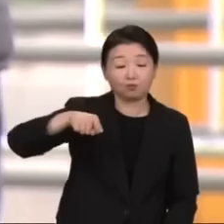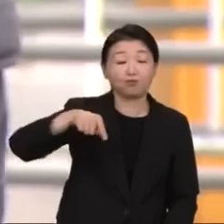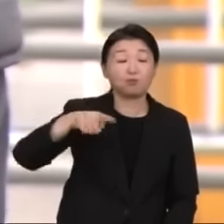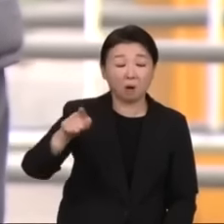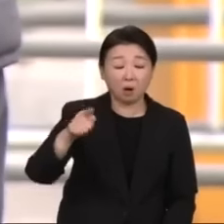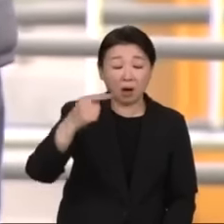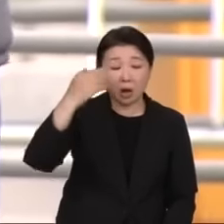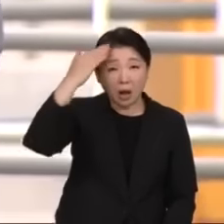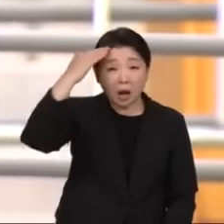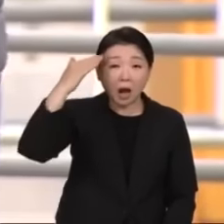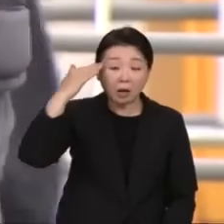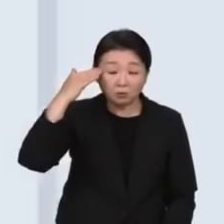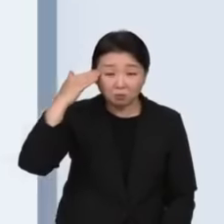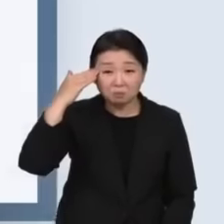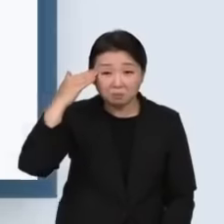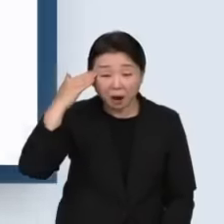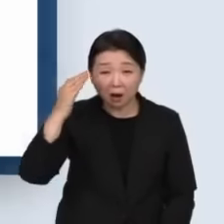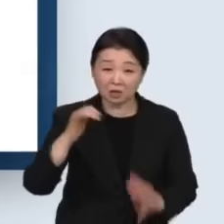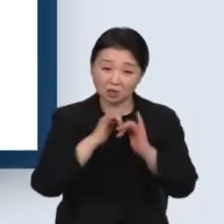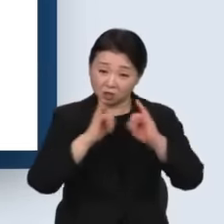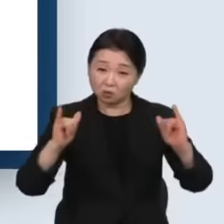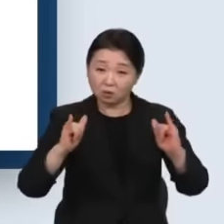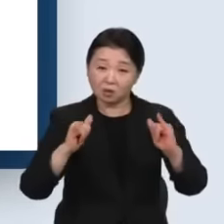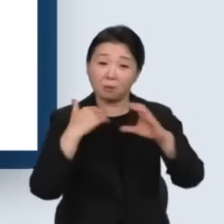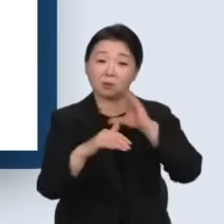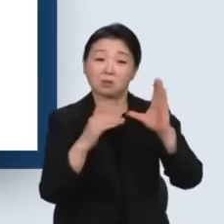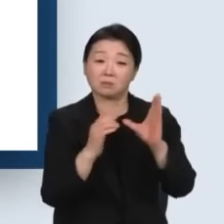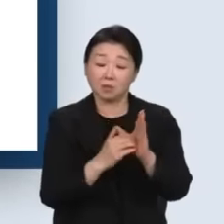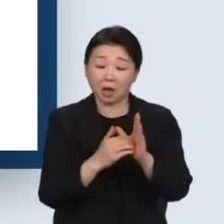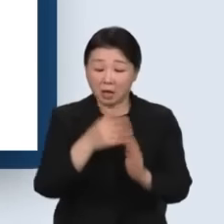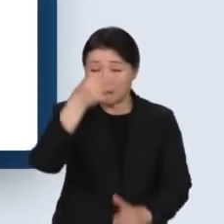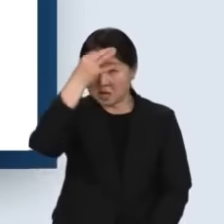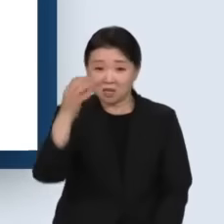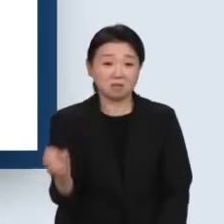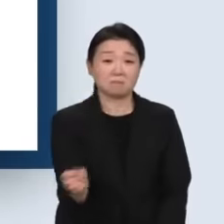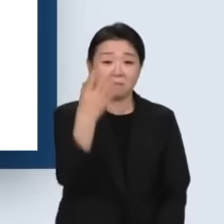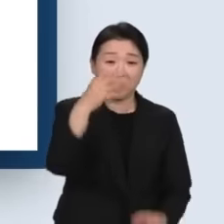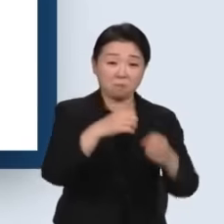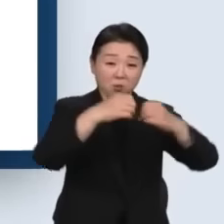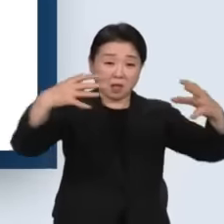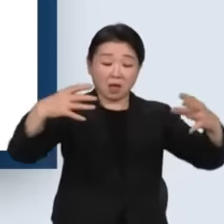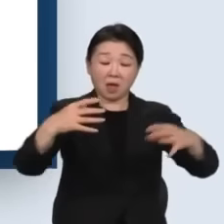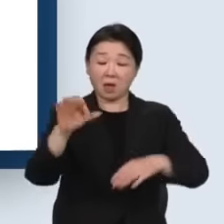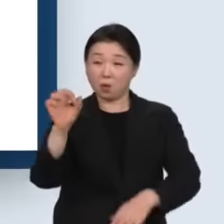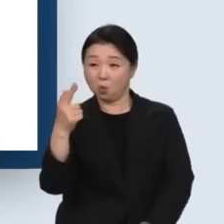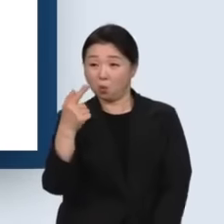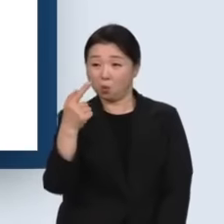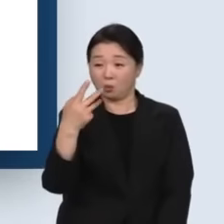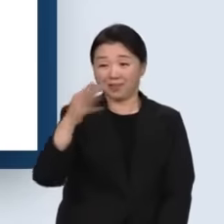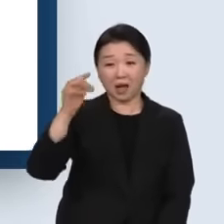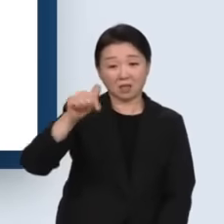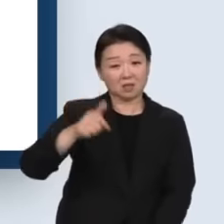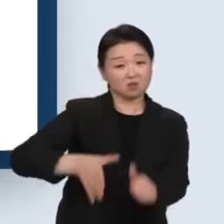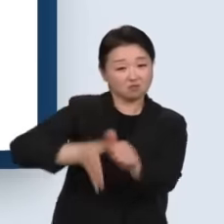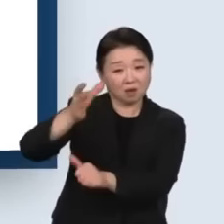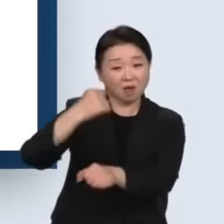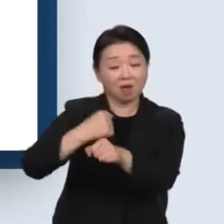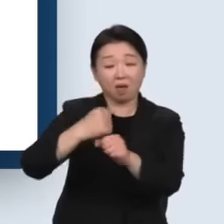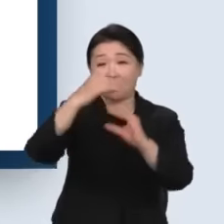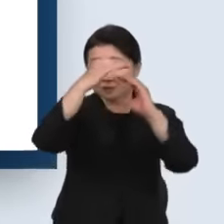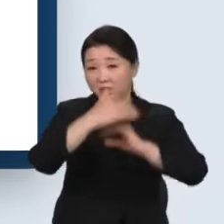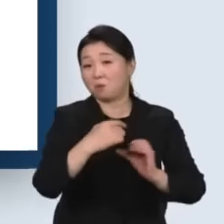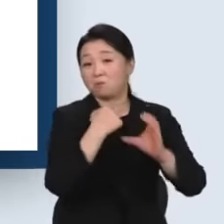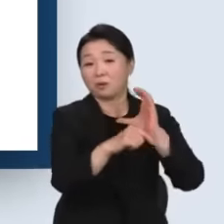직원에게 보내졌습니다. 고성능 폭탄을 경기 중 터뜨려 오타니 쇼헤이 선수 등을 해치겠다는 취지의 내용이 담긴